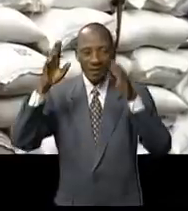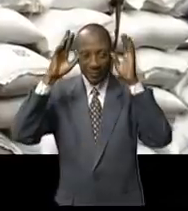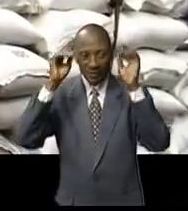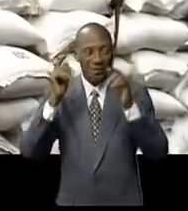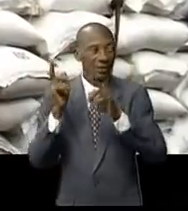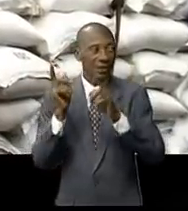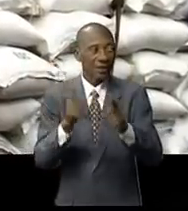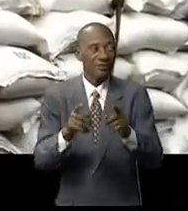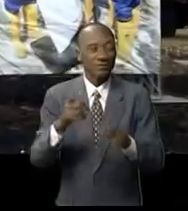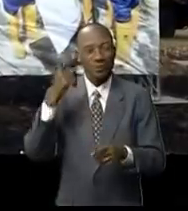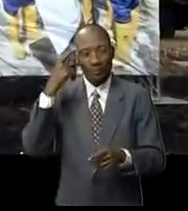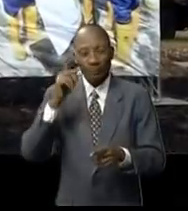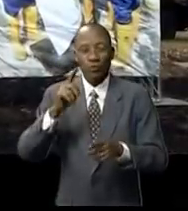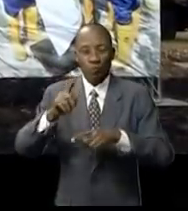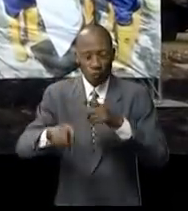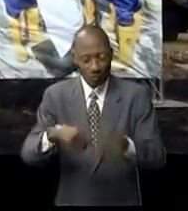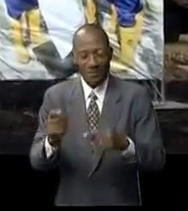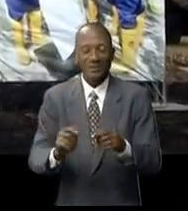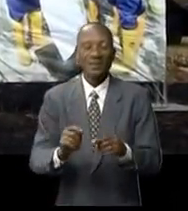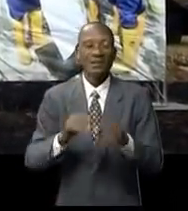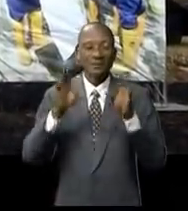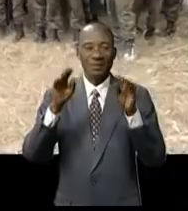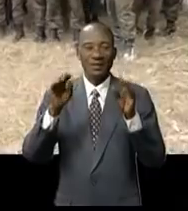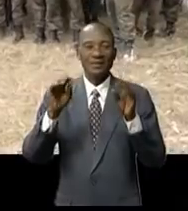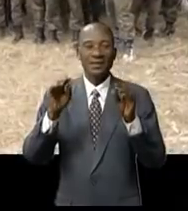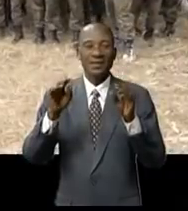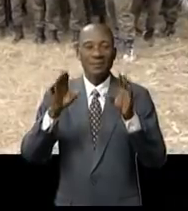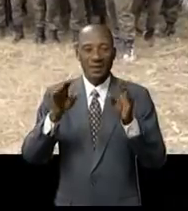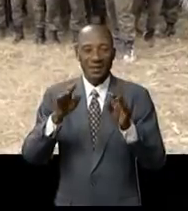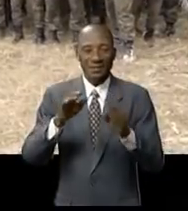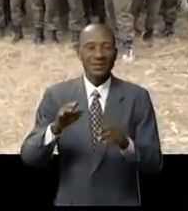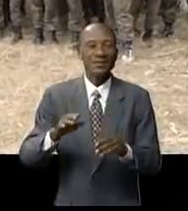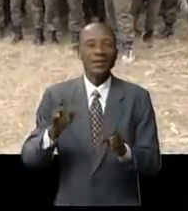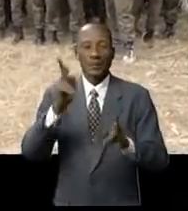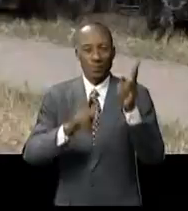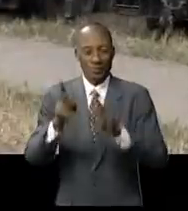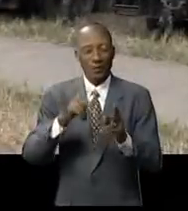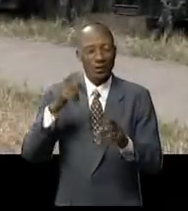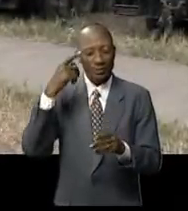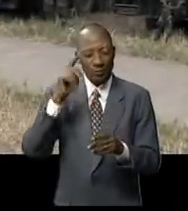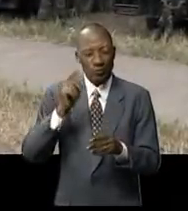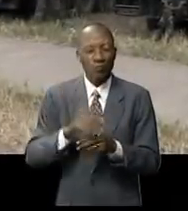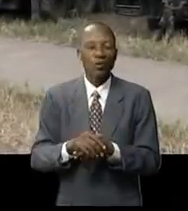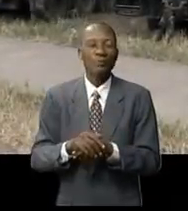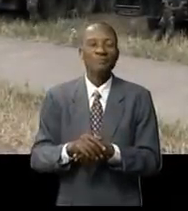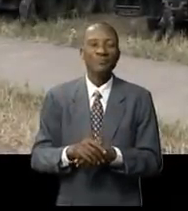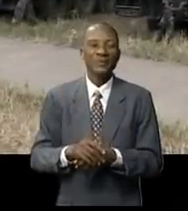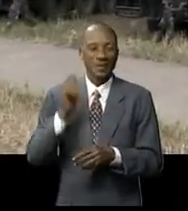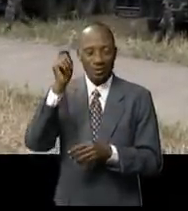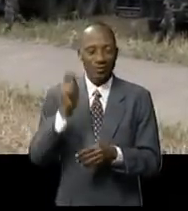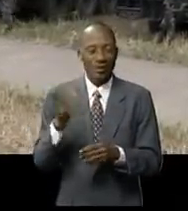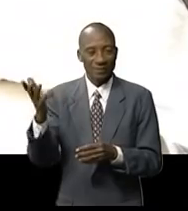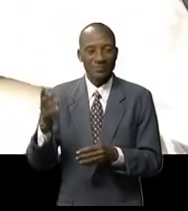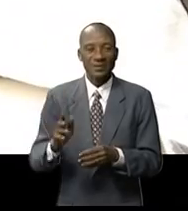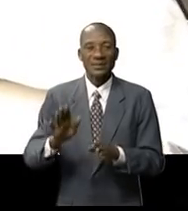de produits agricoles du service national au bénéfice des militaires et des policiers. 5000 tonnes de farine de maïs ont été produites